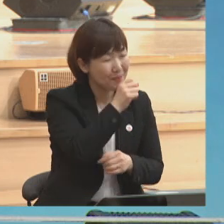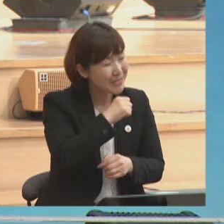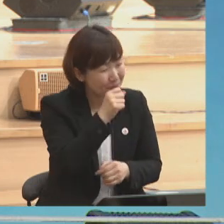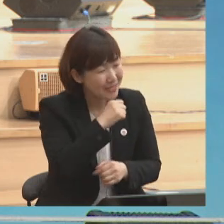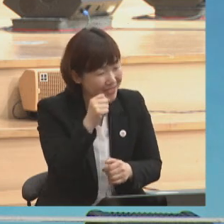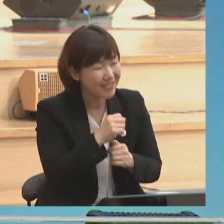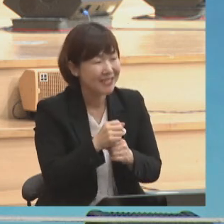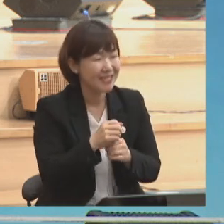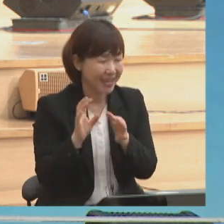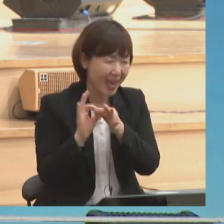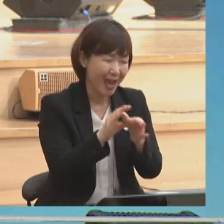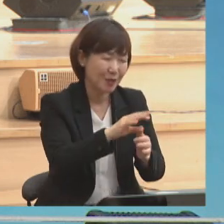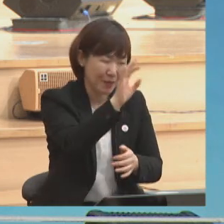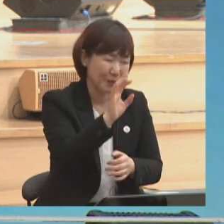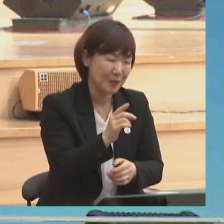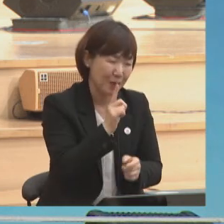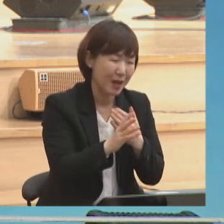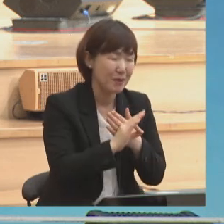만년이 지나도 구원받지 않아요.